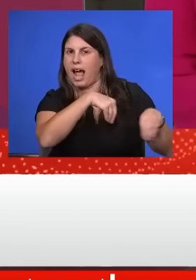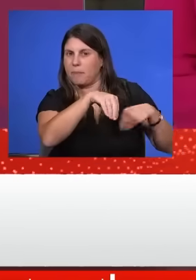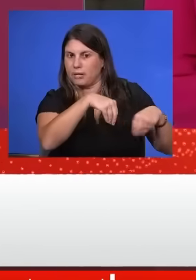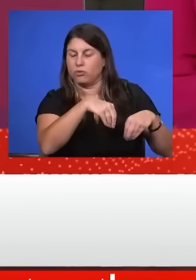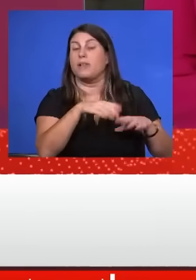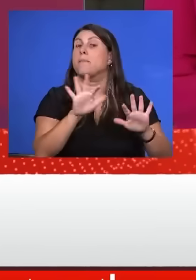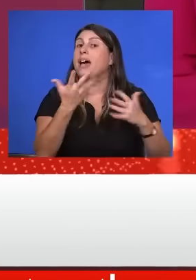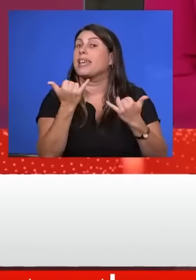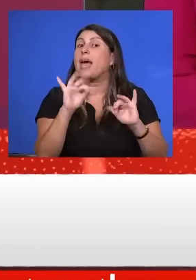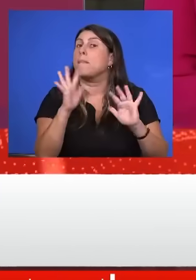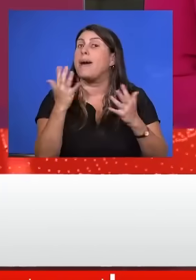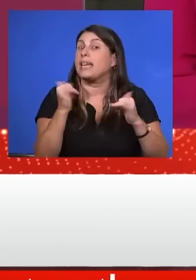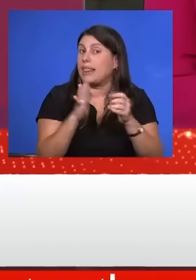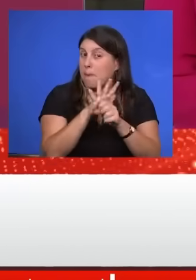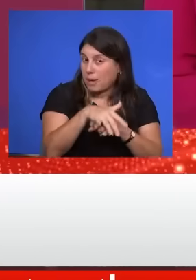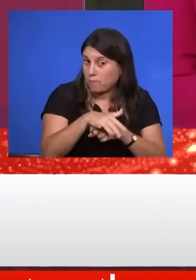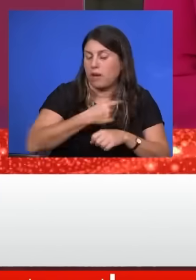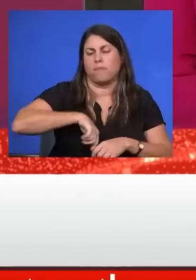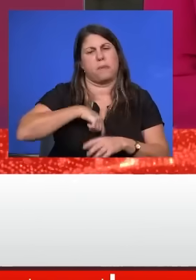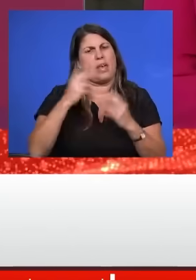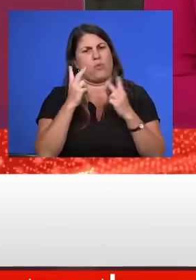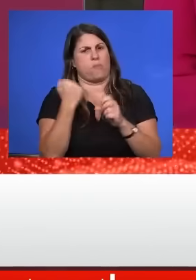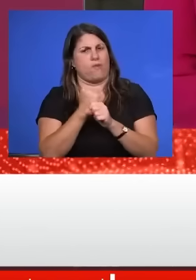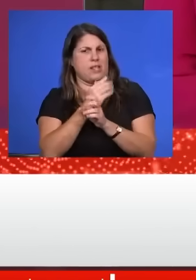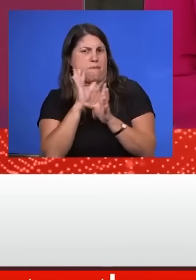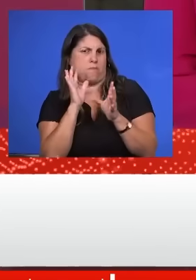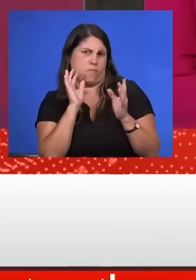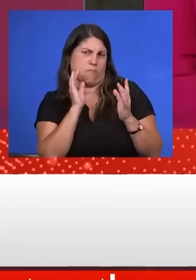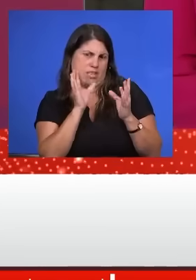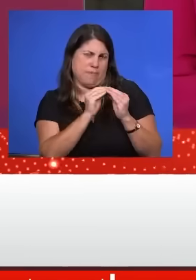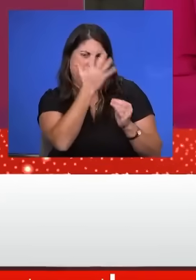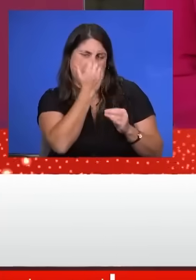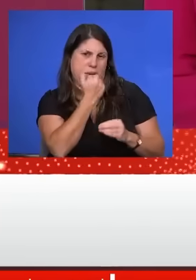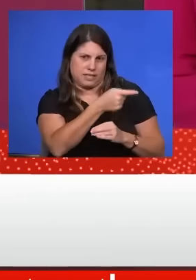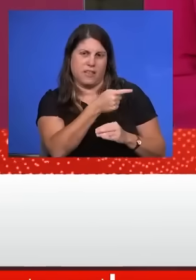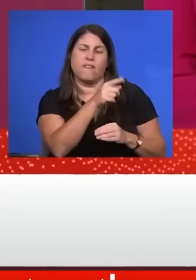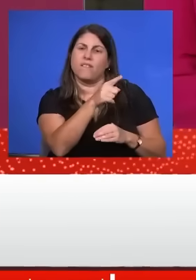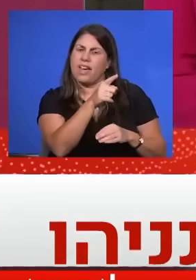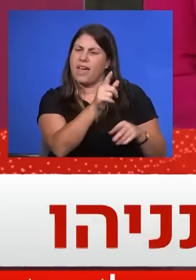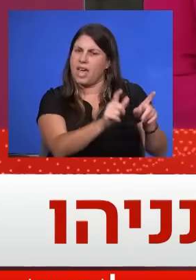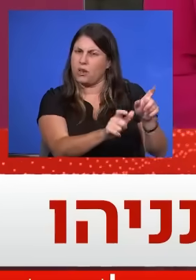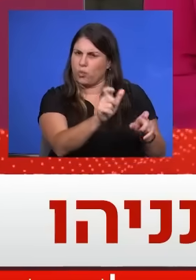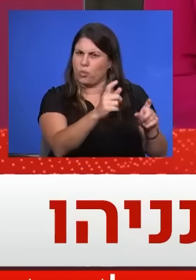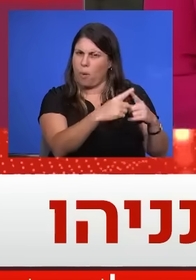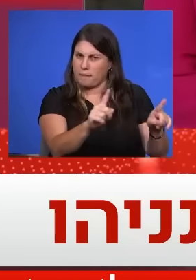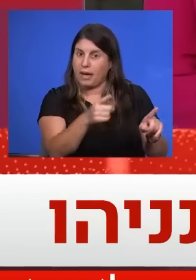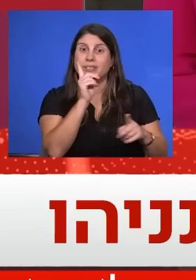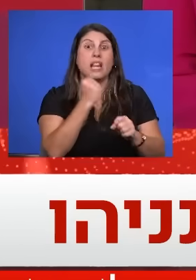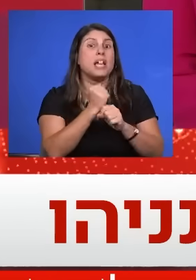אמנם מתנהלים בעיקר כמובן מול חמאס ומול גורמים אחרים, אבל חייבים גם כל הזמן לנהל דיאלוג בעיקר עם